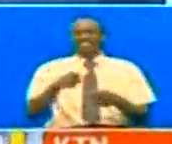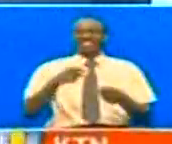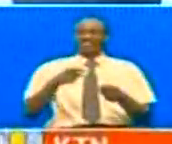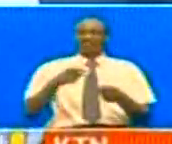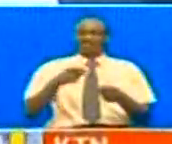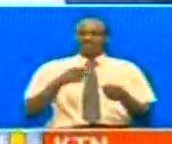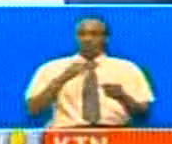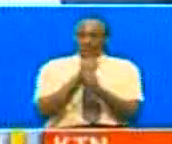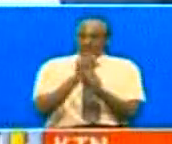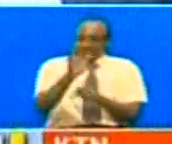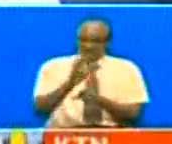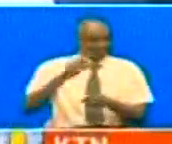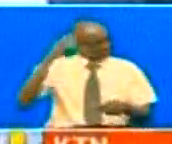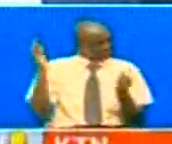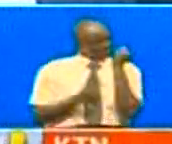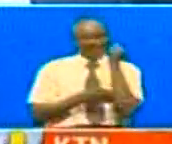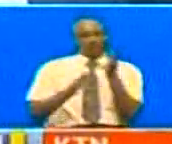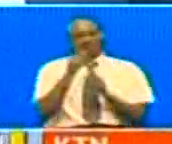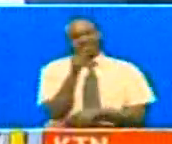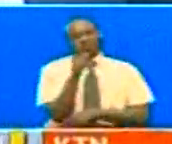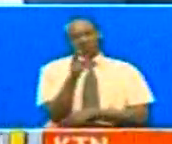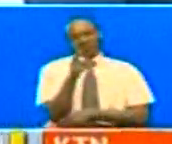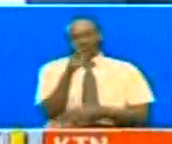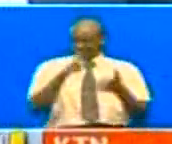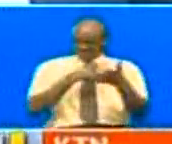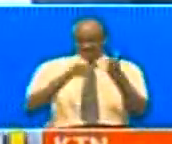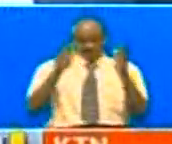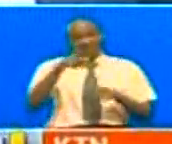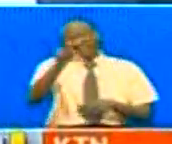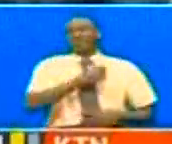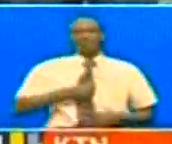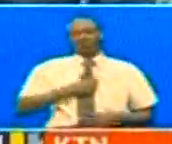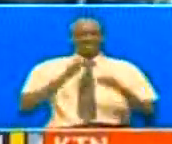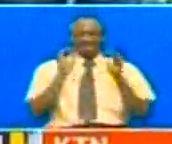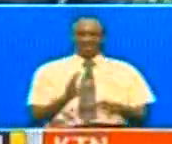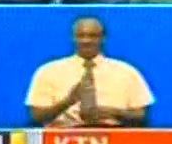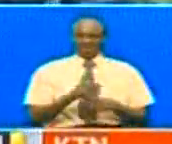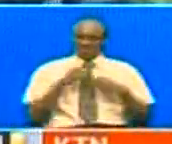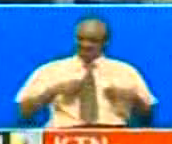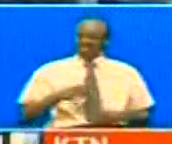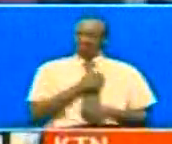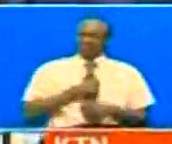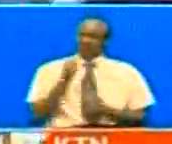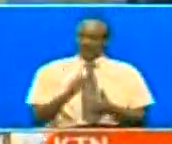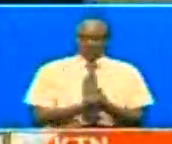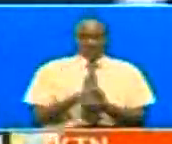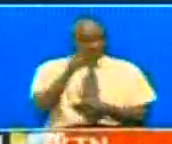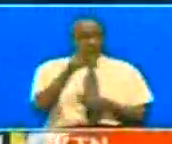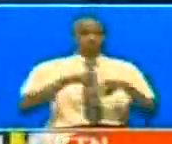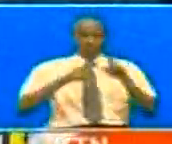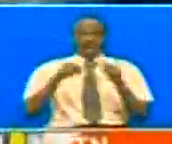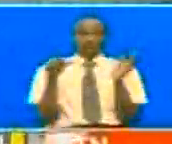as soon as realized even the Chinese government apologized to Kenyans. Ni mkahawa uliokumbwa na utata kwa muda